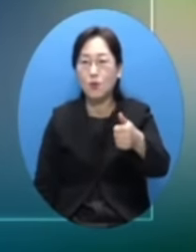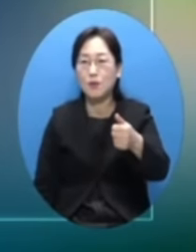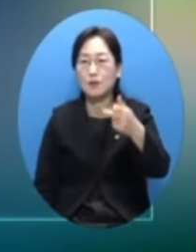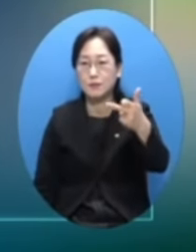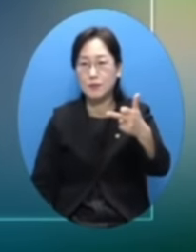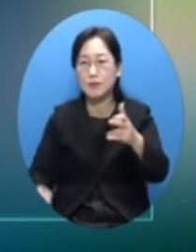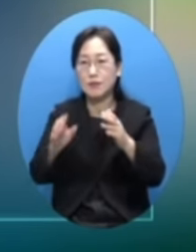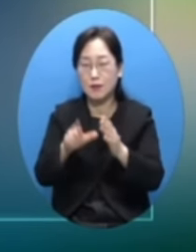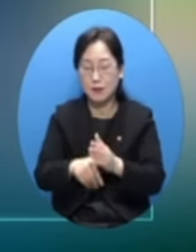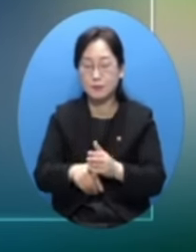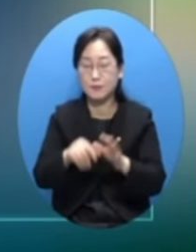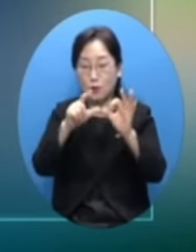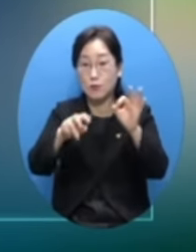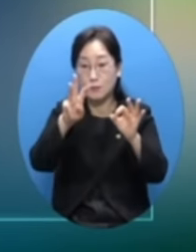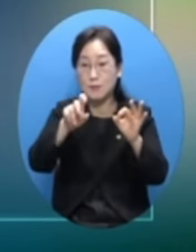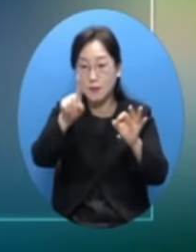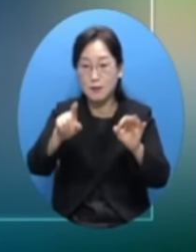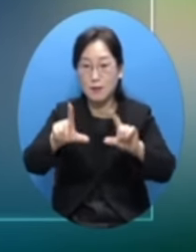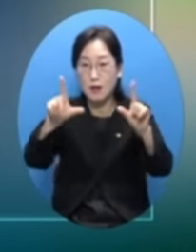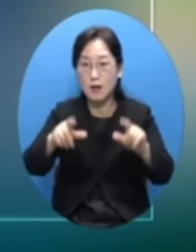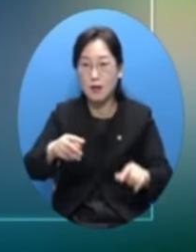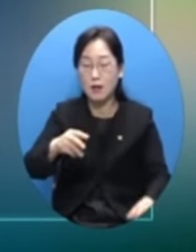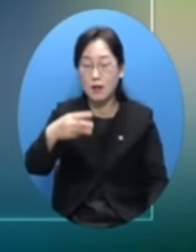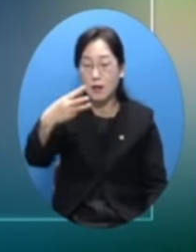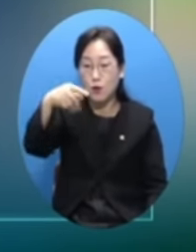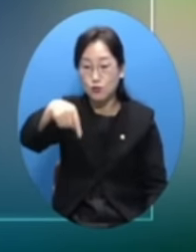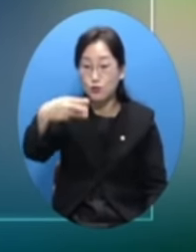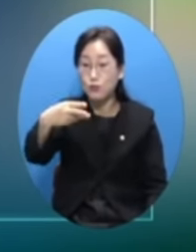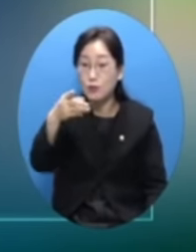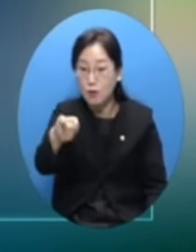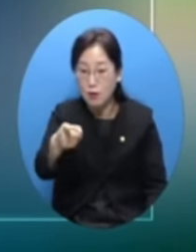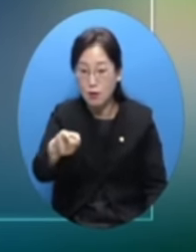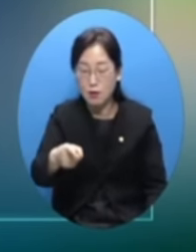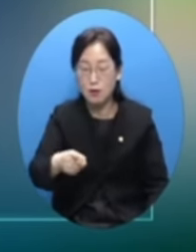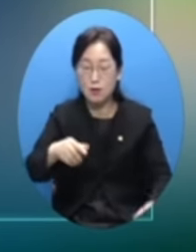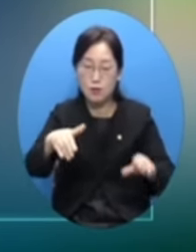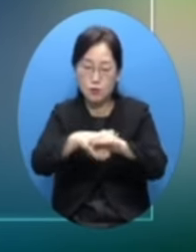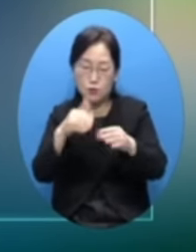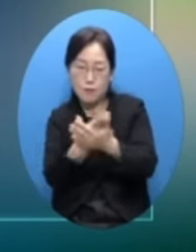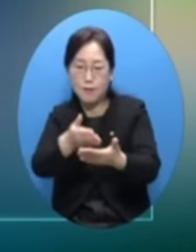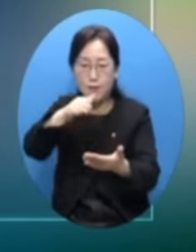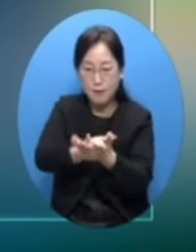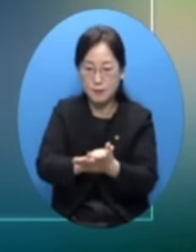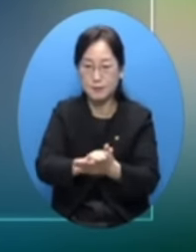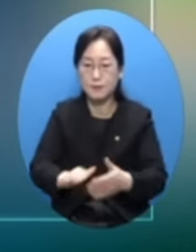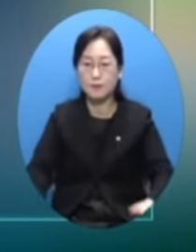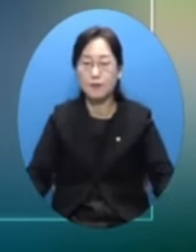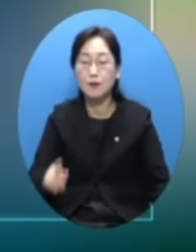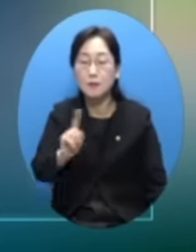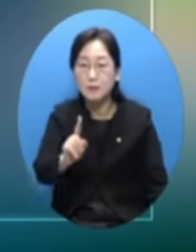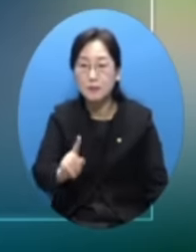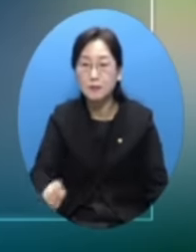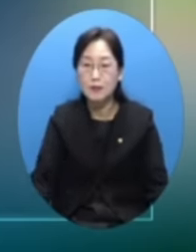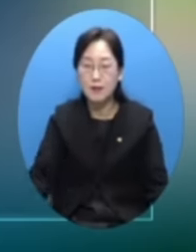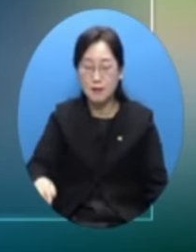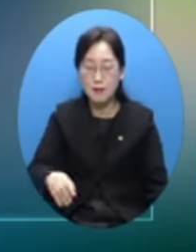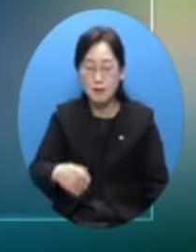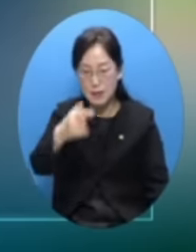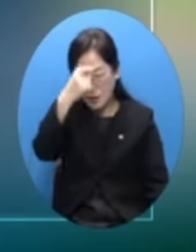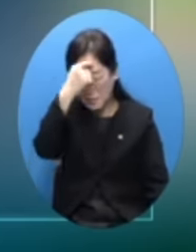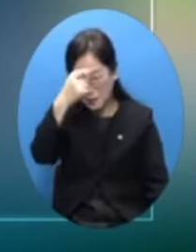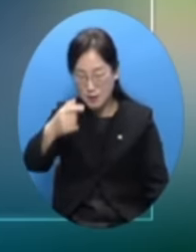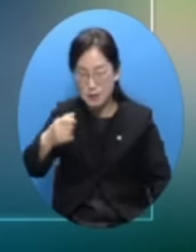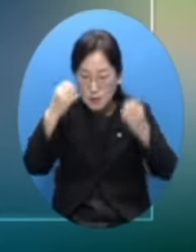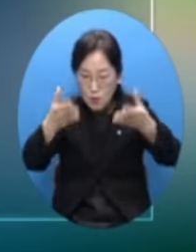마르틴 루터가 종교개혁을 일으켜서 완전히 카톨릭을 갈아엎었습니다. 그래서 생겨난 것이 바로 개신교입니다.